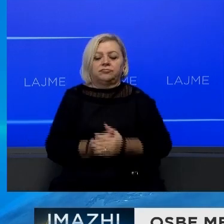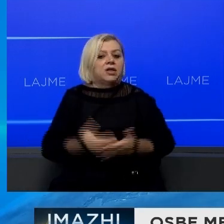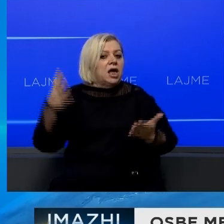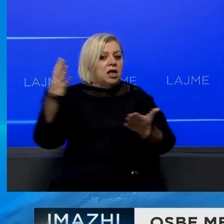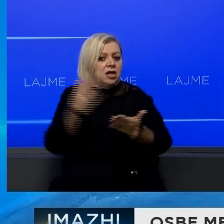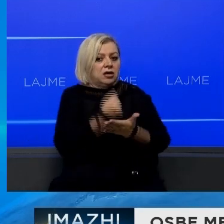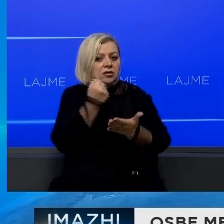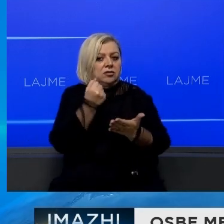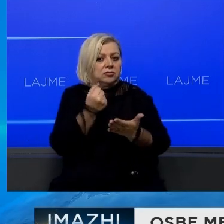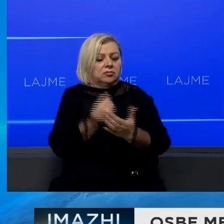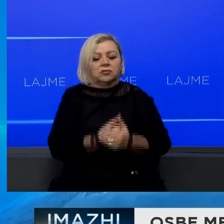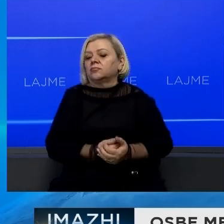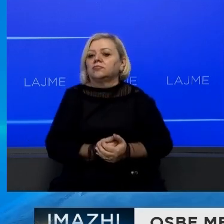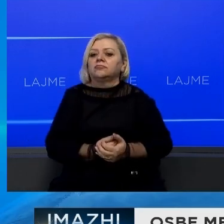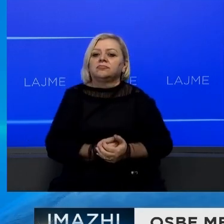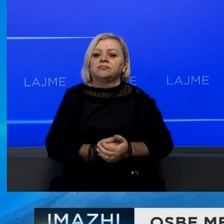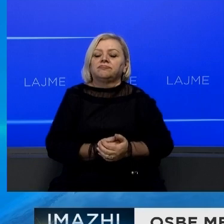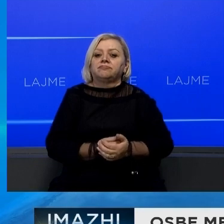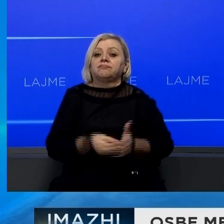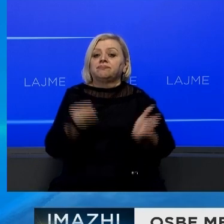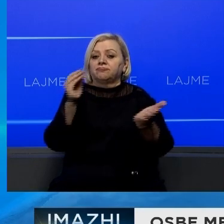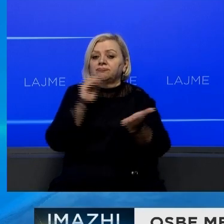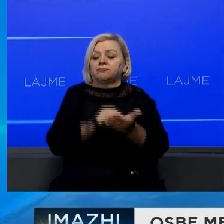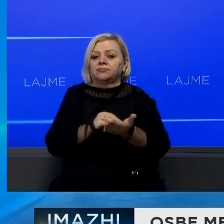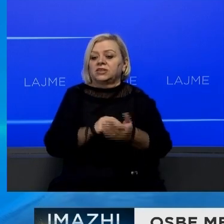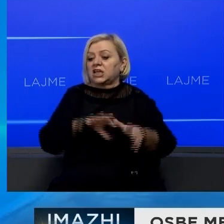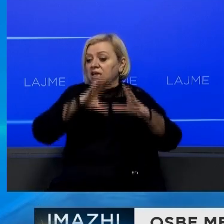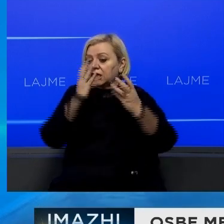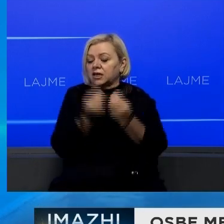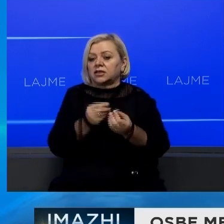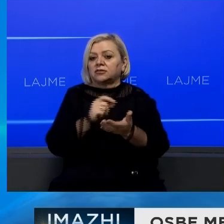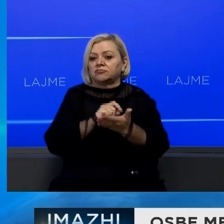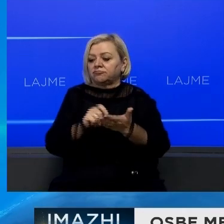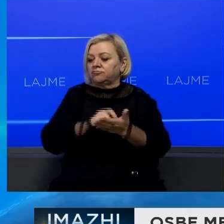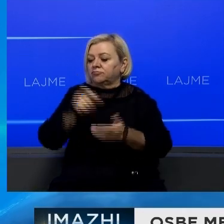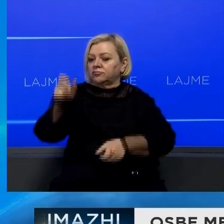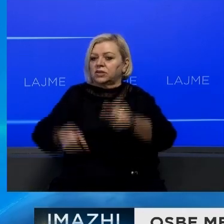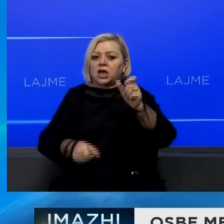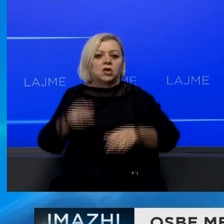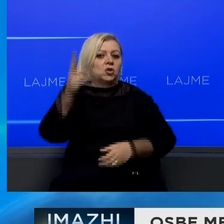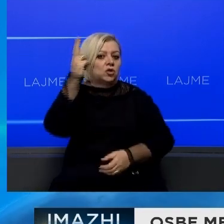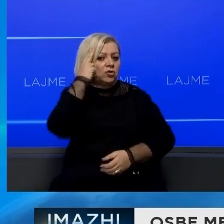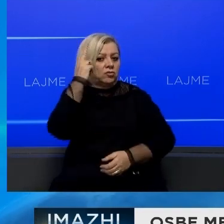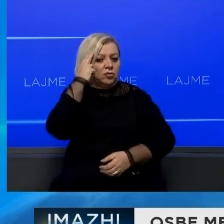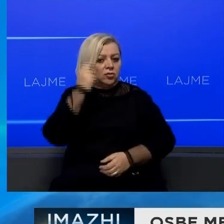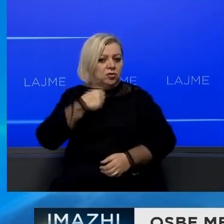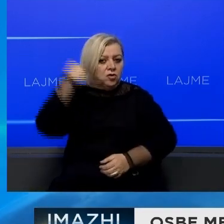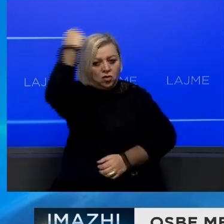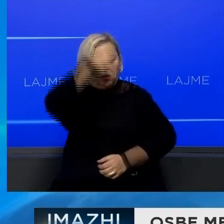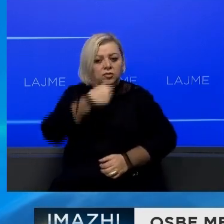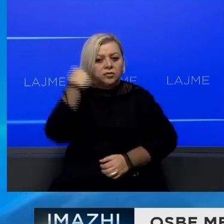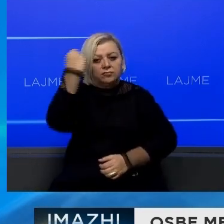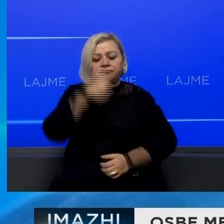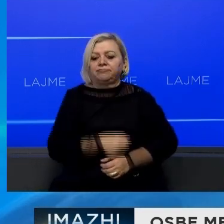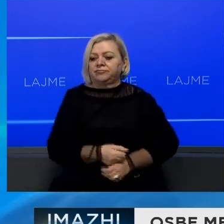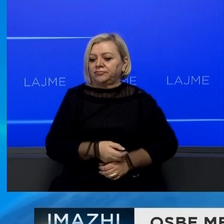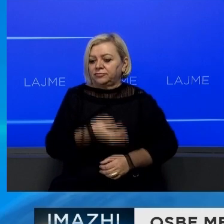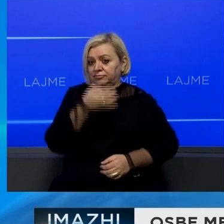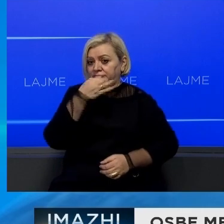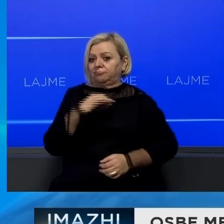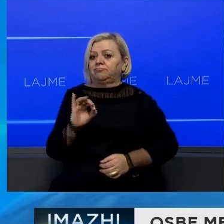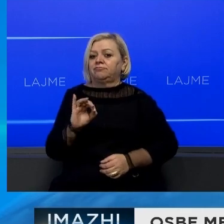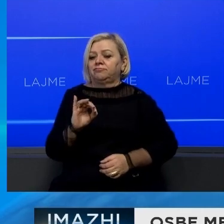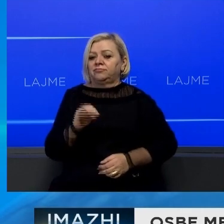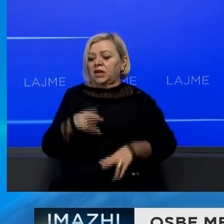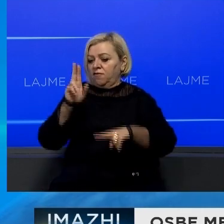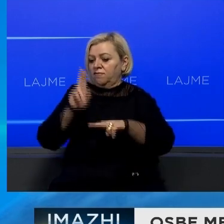arritjet, shënimet e gjithë gazetarëve të talentuar në gjithë Kosovën. Edhe më vjen mirë shumë që e